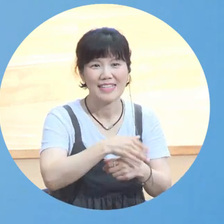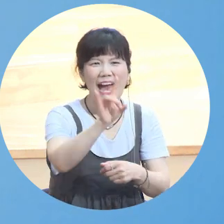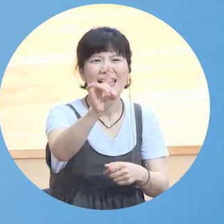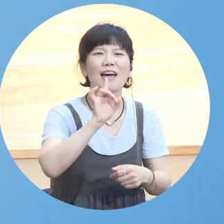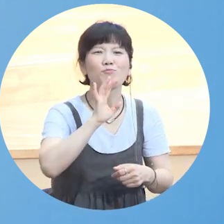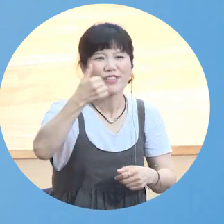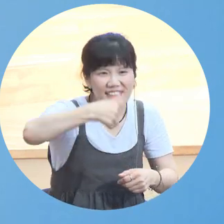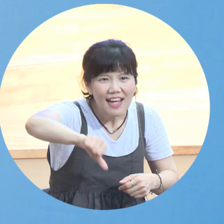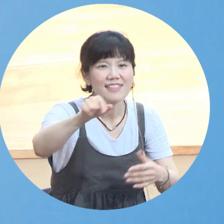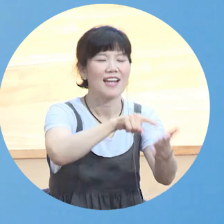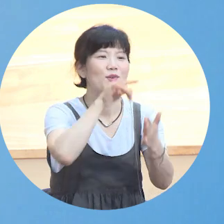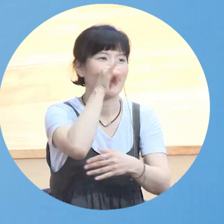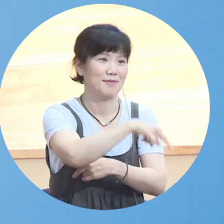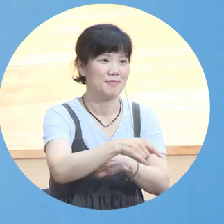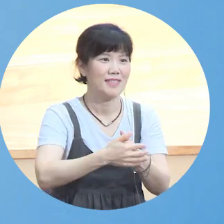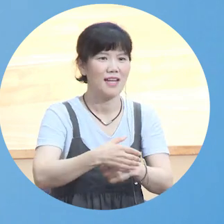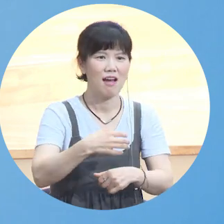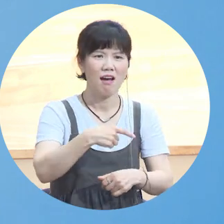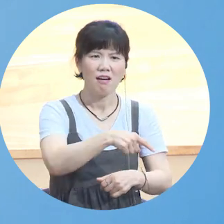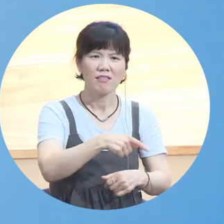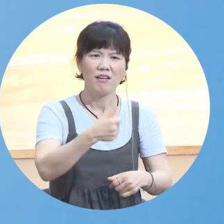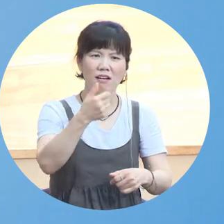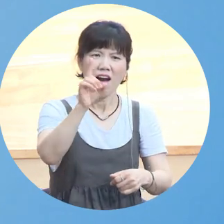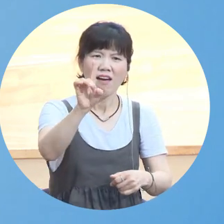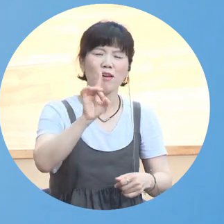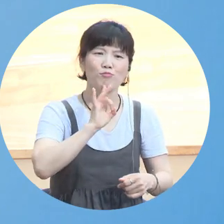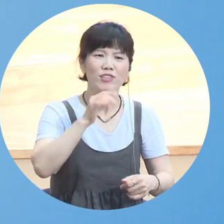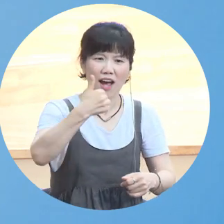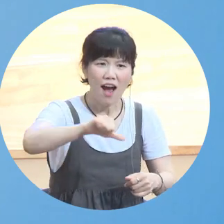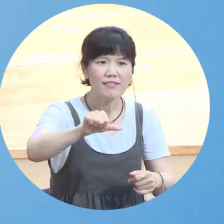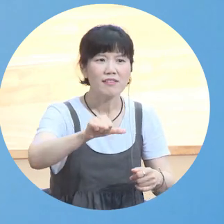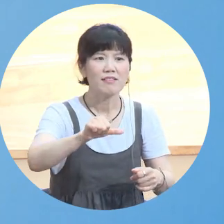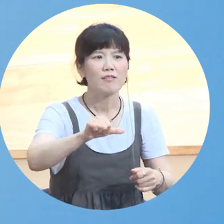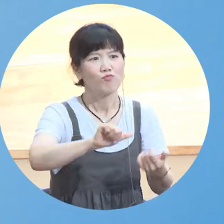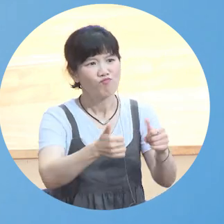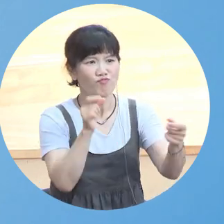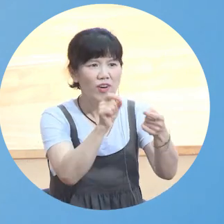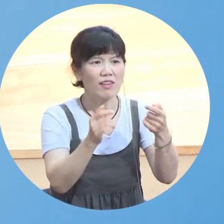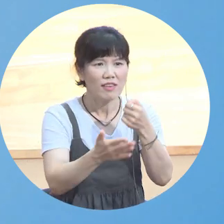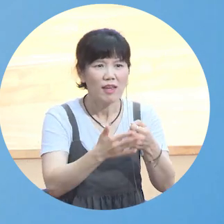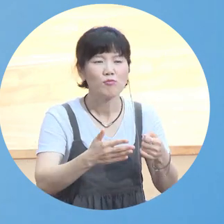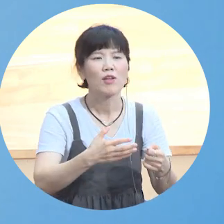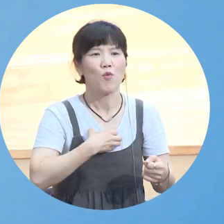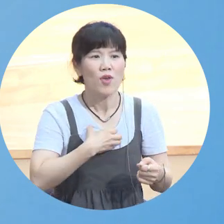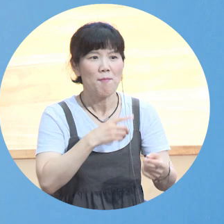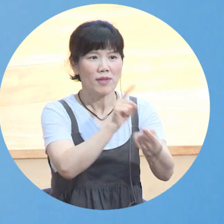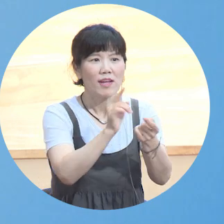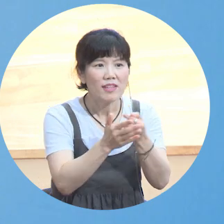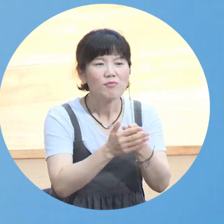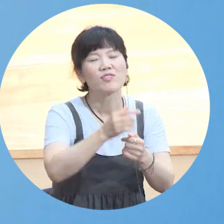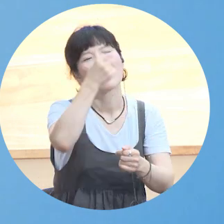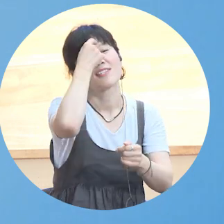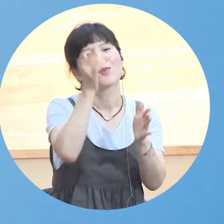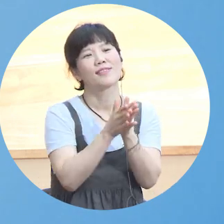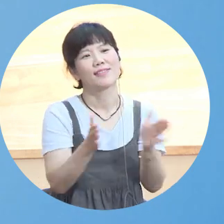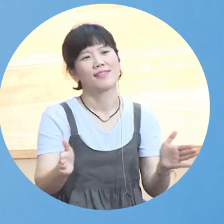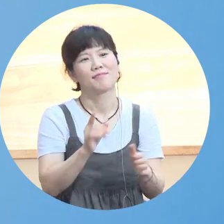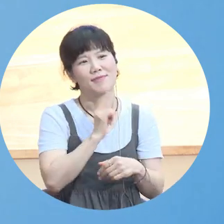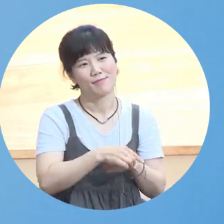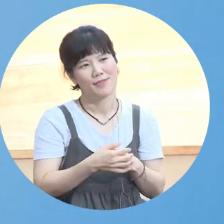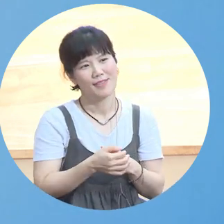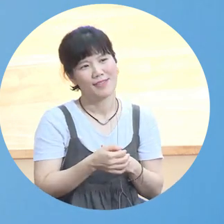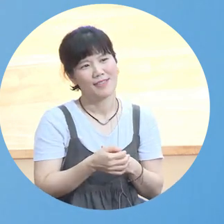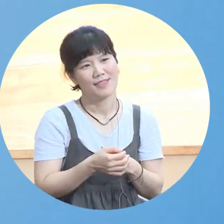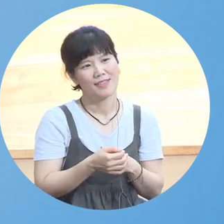위기 가 어디까지 아버지 기도가 시작해 거죠 여러분